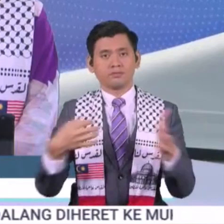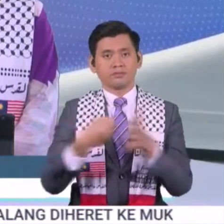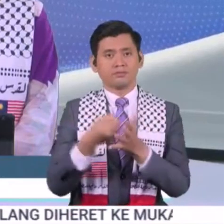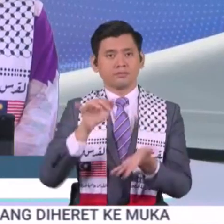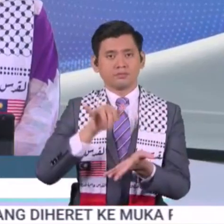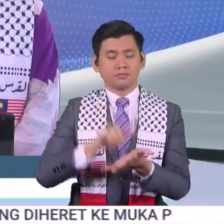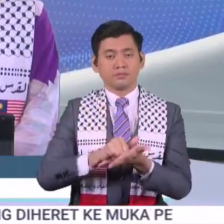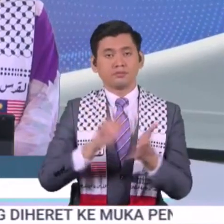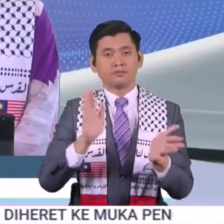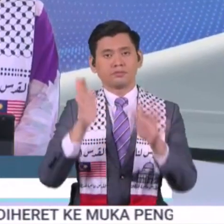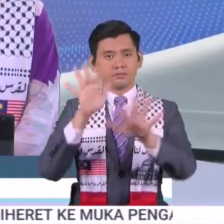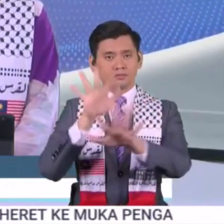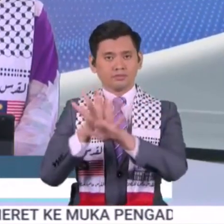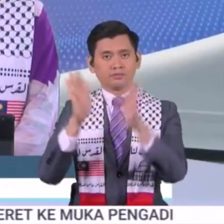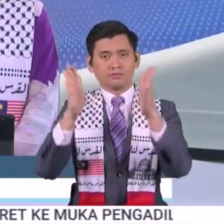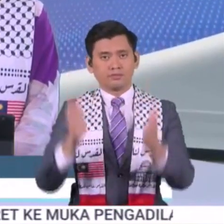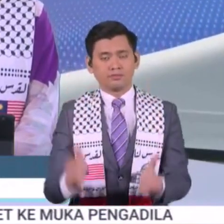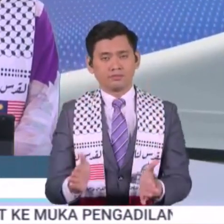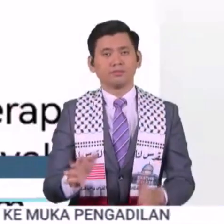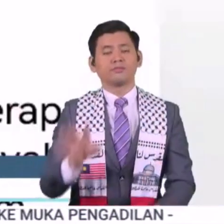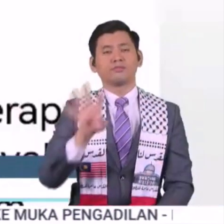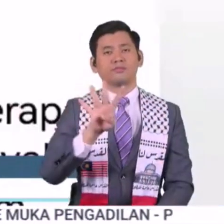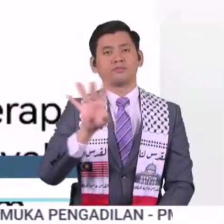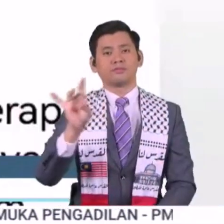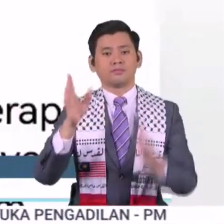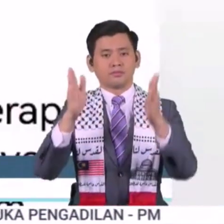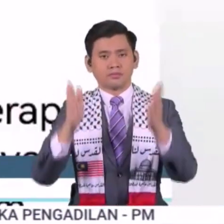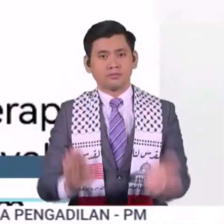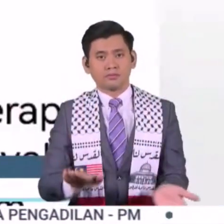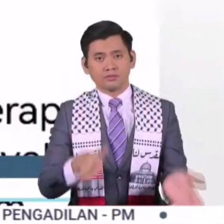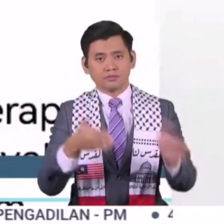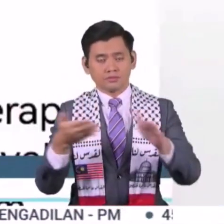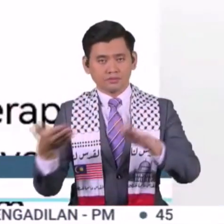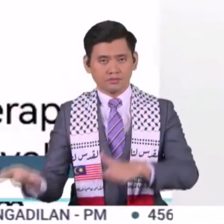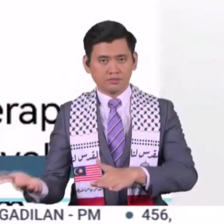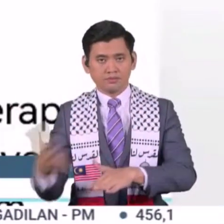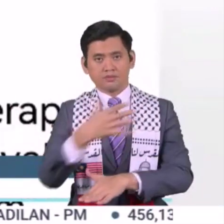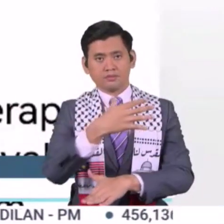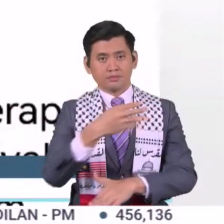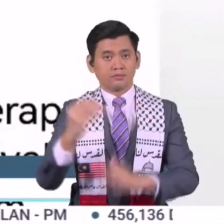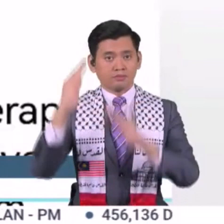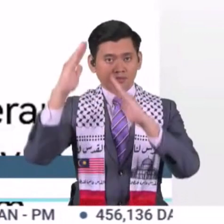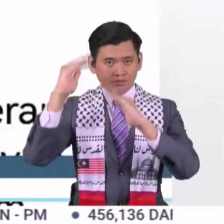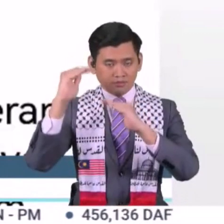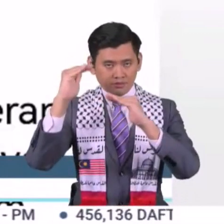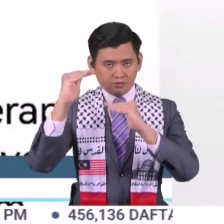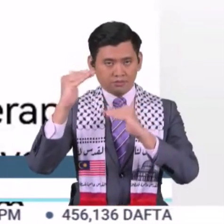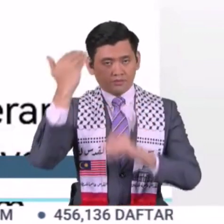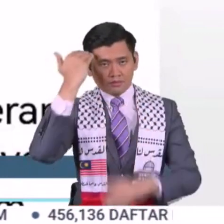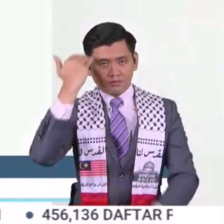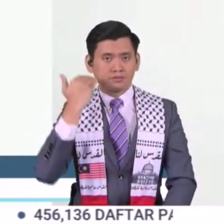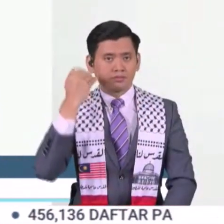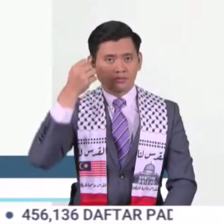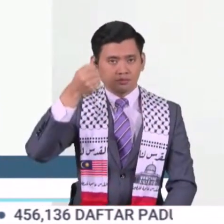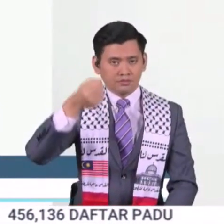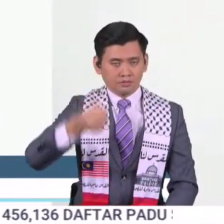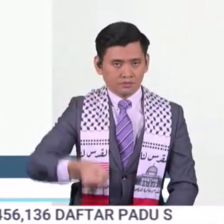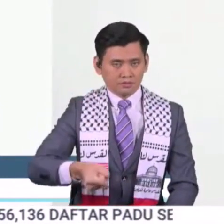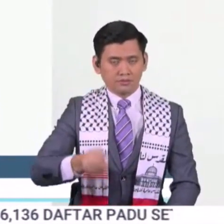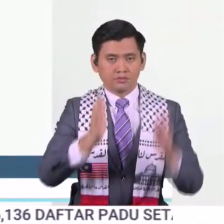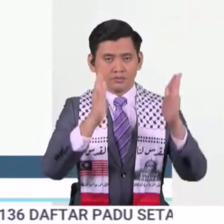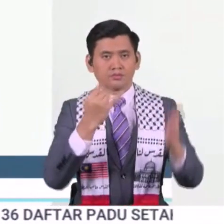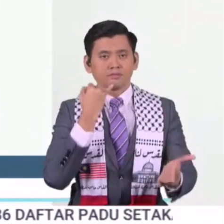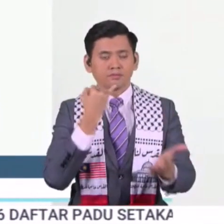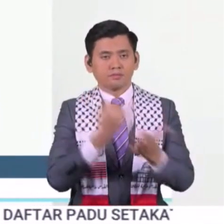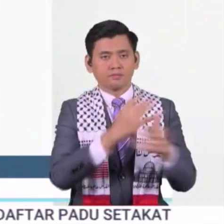84 orang Perdana Menteri menggesa dalamang aksi ganas itu diheret ke pengadilan Malaysia mengutuk sebarang bentuk keganasan